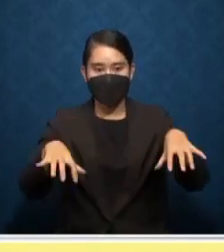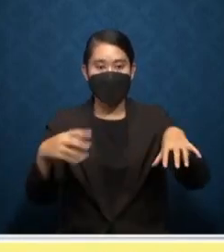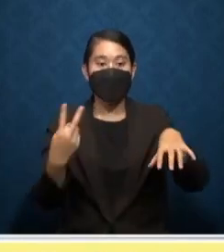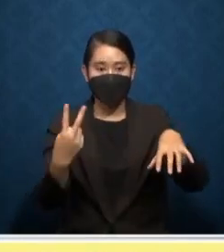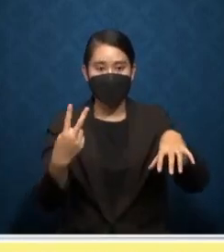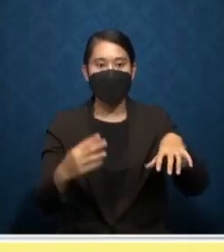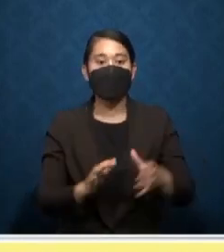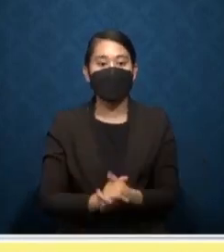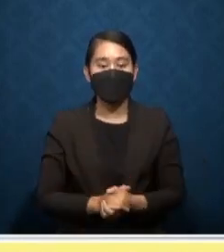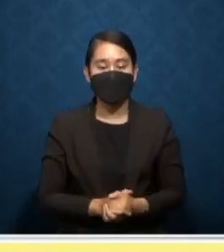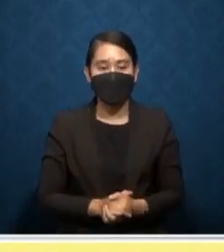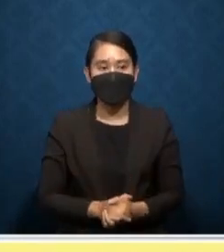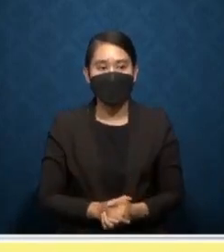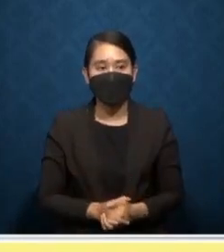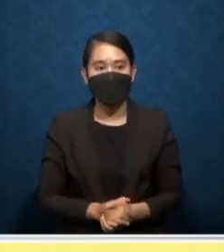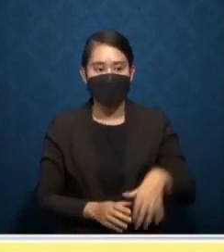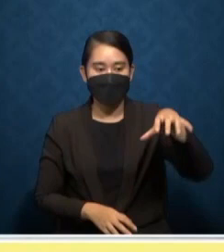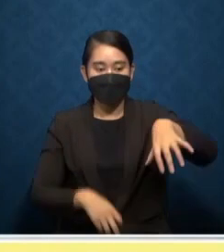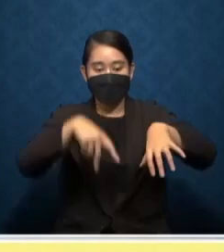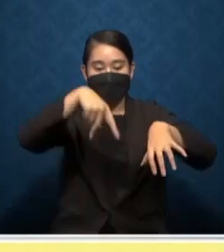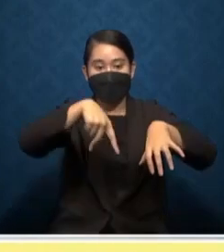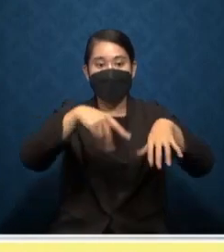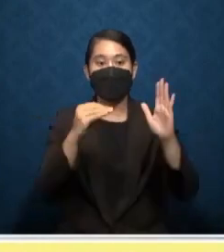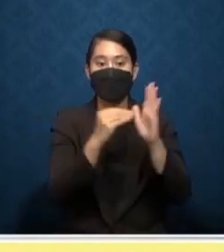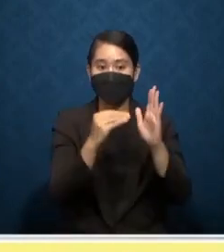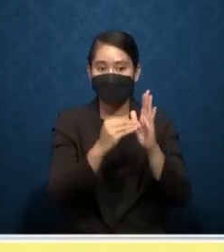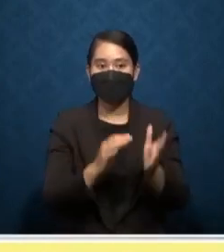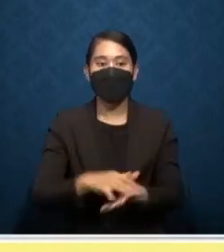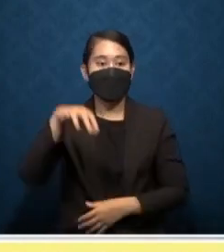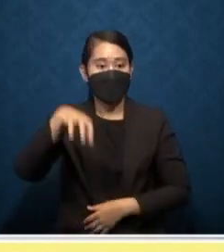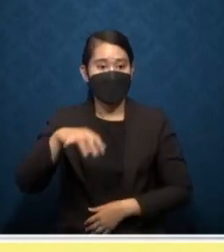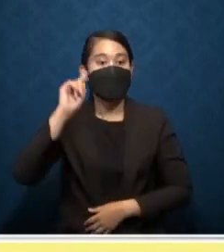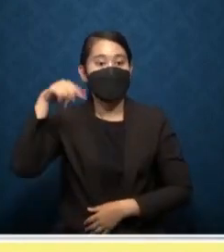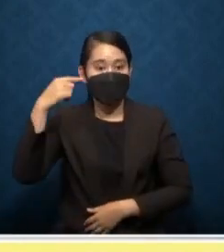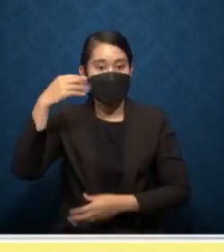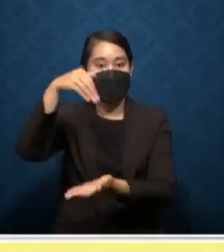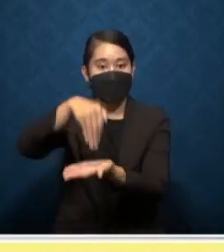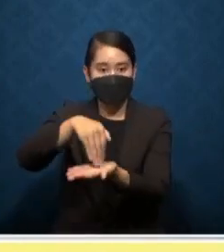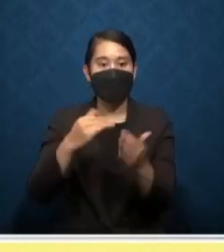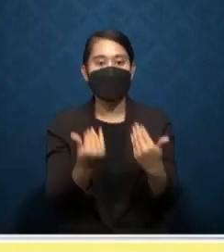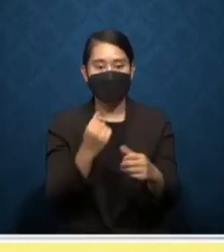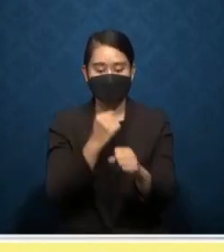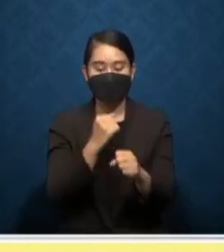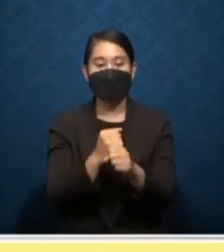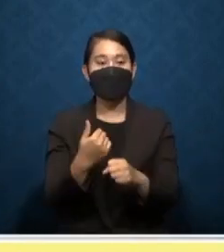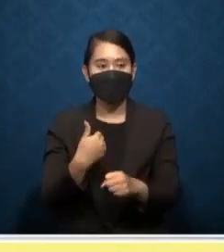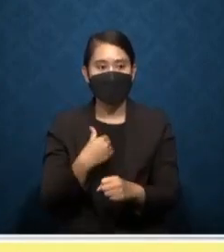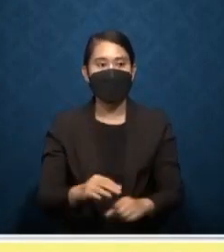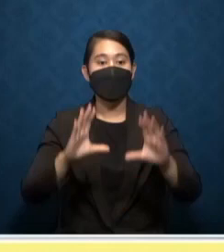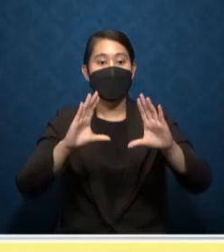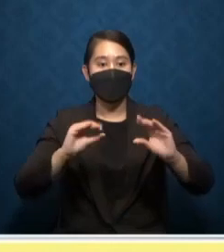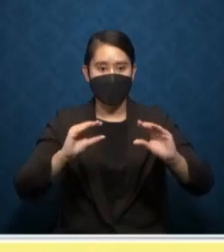ือือนจำพิเศษกวงเทพและหิงกลางเราามเดินการเราใช้ที่นอนหนา